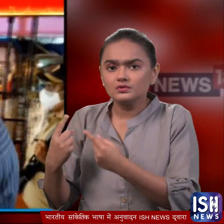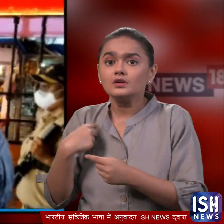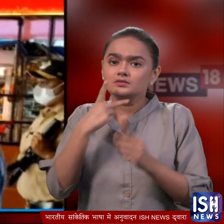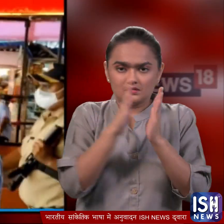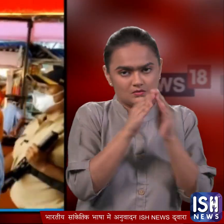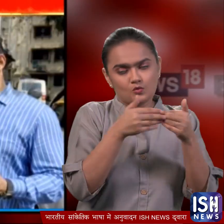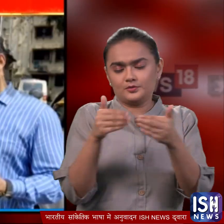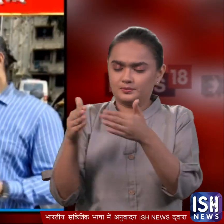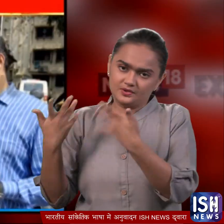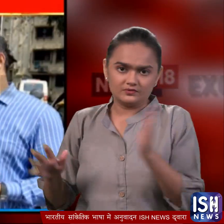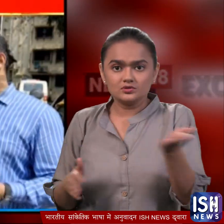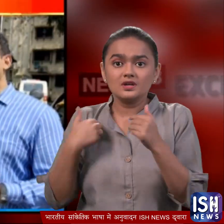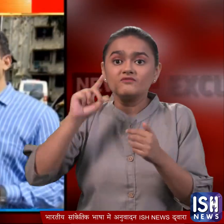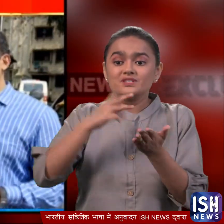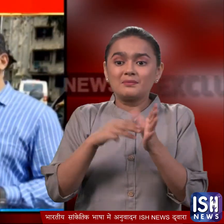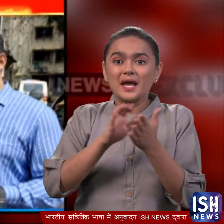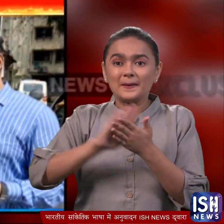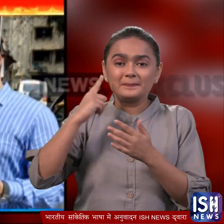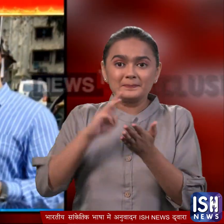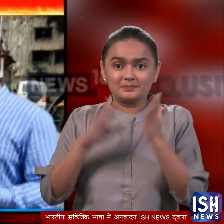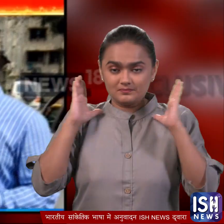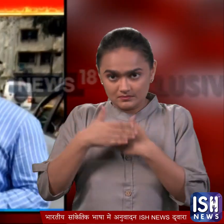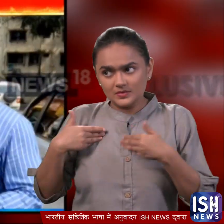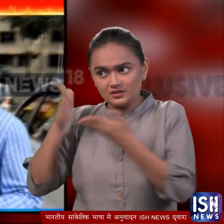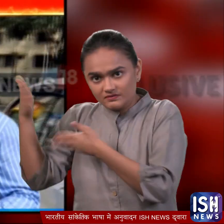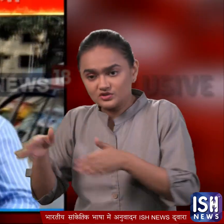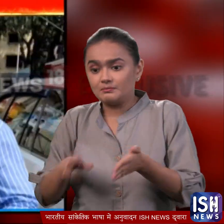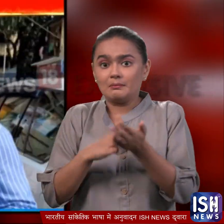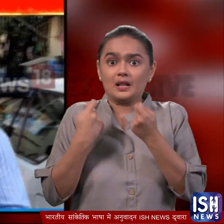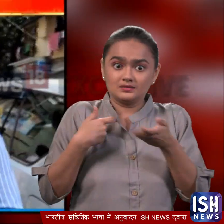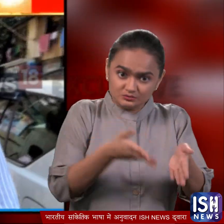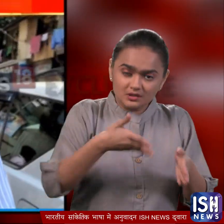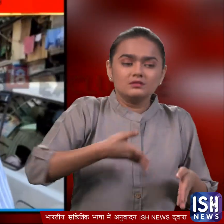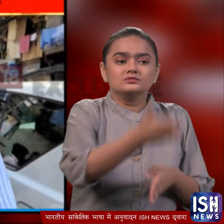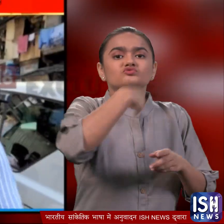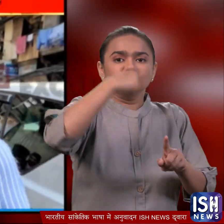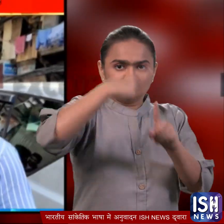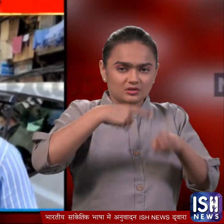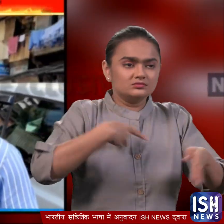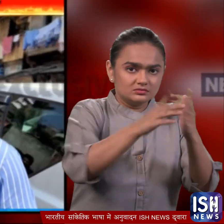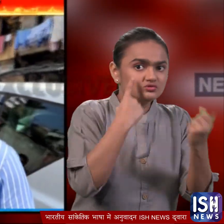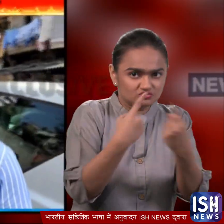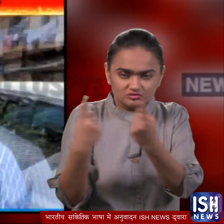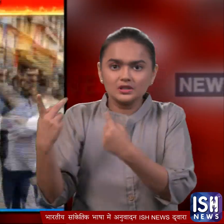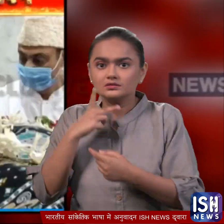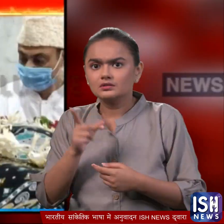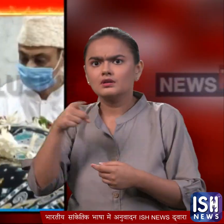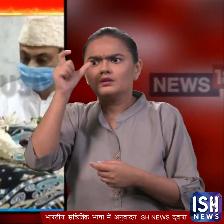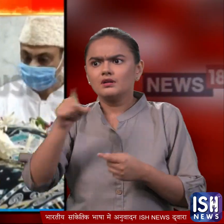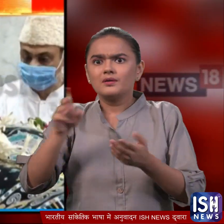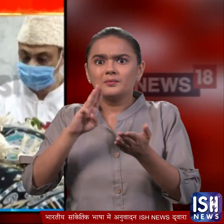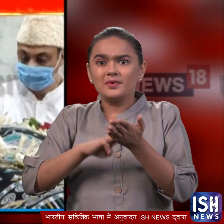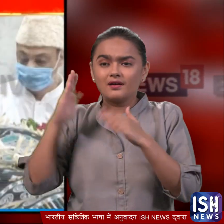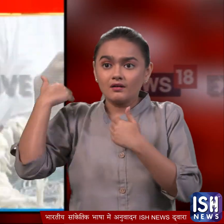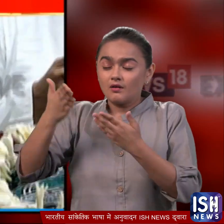के हालात का जायजा लिया। सारी धार्मिक स्थलें खोली गई है। पहले माहिम दरगाह गया, फिर अभी ये महालक्ष्मी मंदिर आया हूँ, फिर अभी चर्च में जाऊंगा। वहीं दूसरी